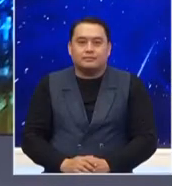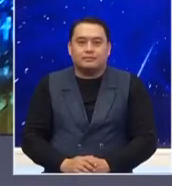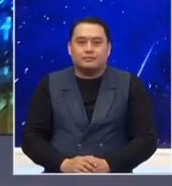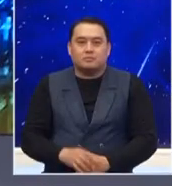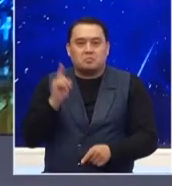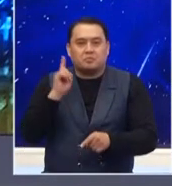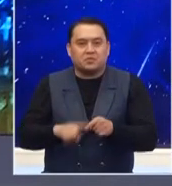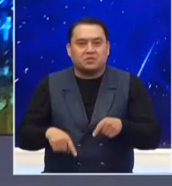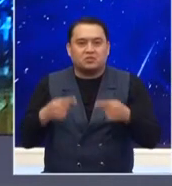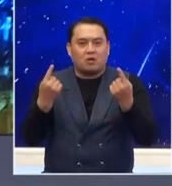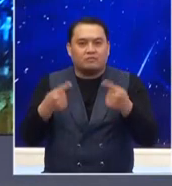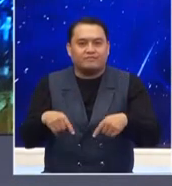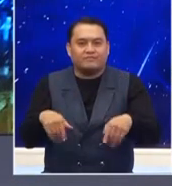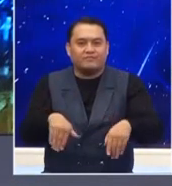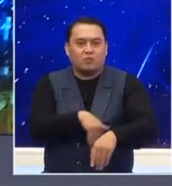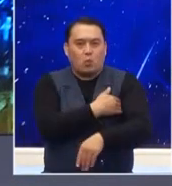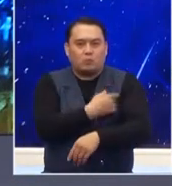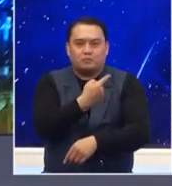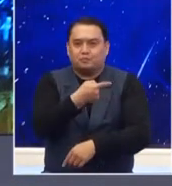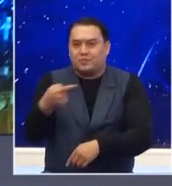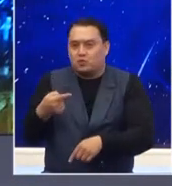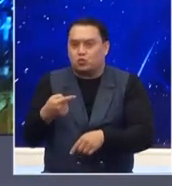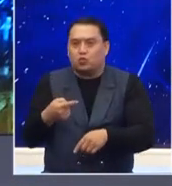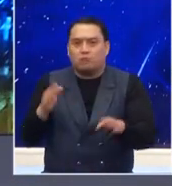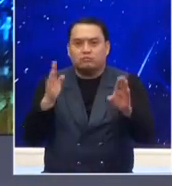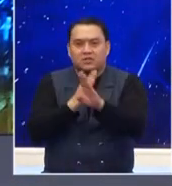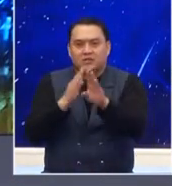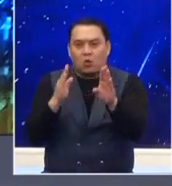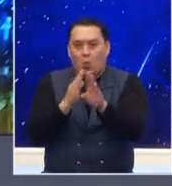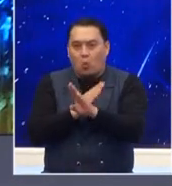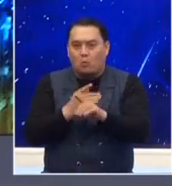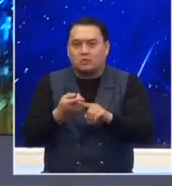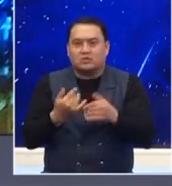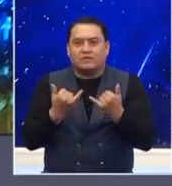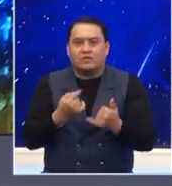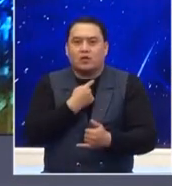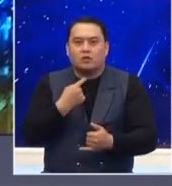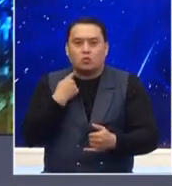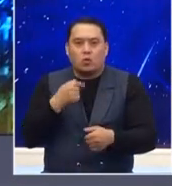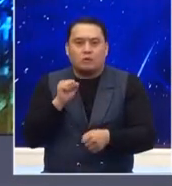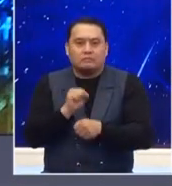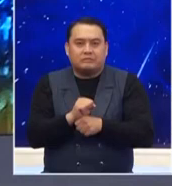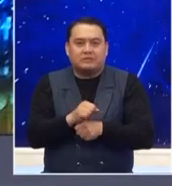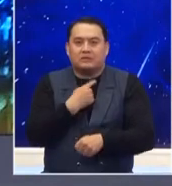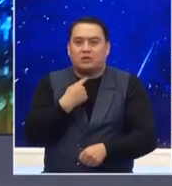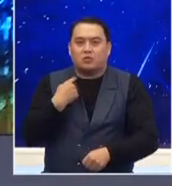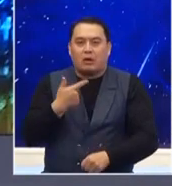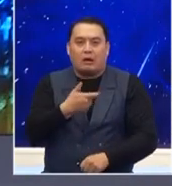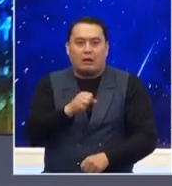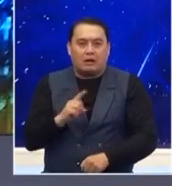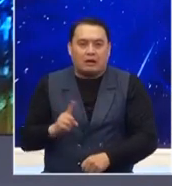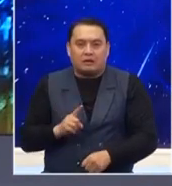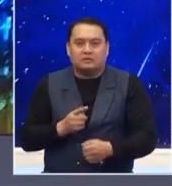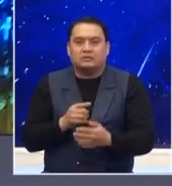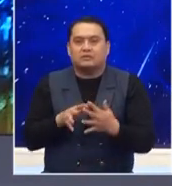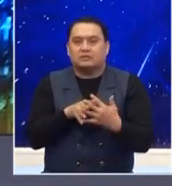Резкое понижение температуры воздуха в отопительный период привело к перебоям в подаче природного газа в Талдыкургане. Проблемы наблюдаются в основном в селах